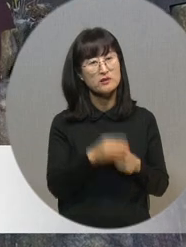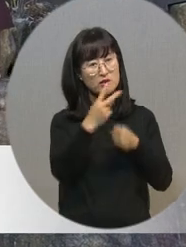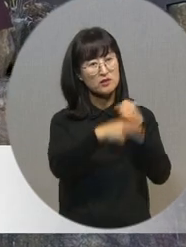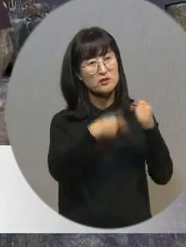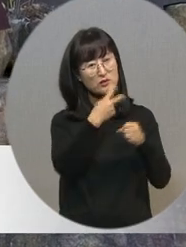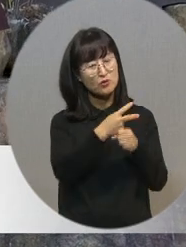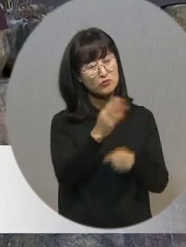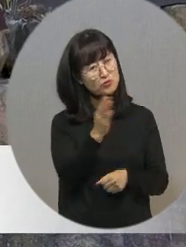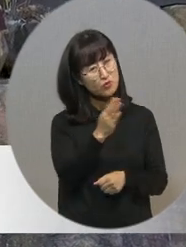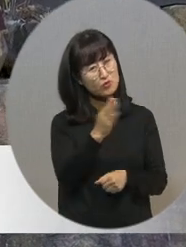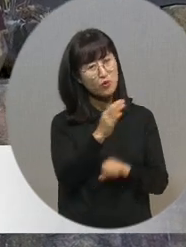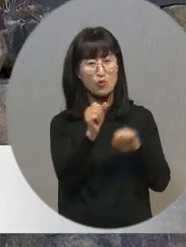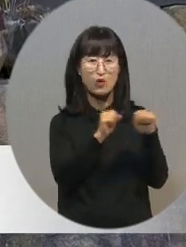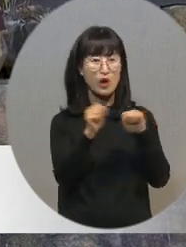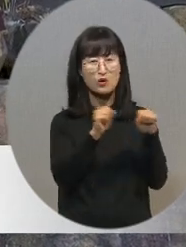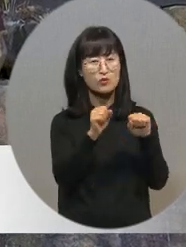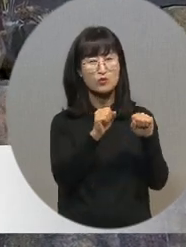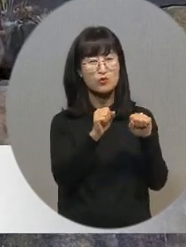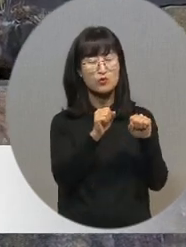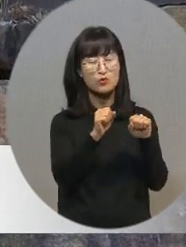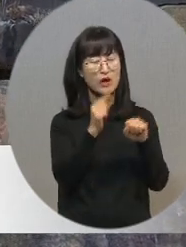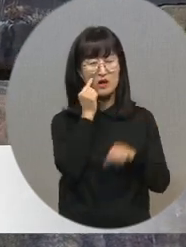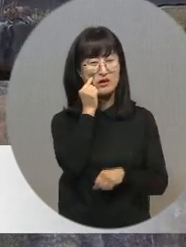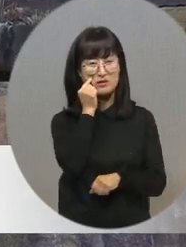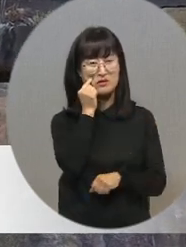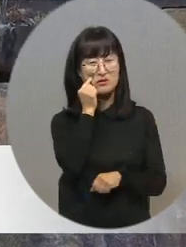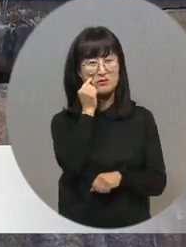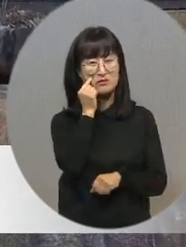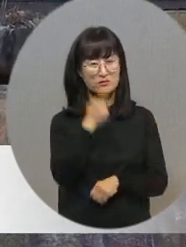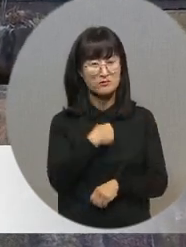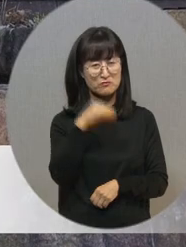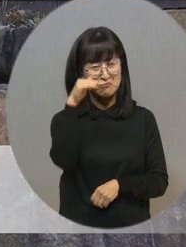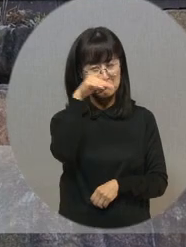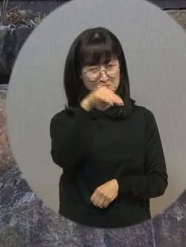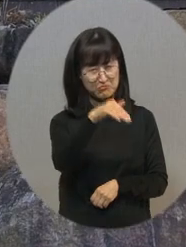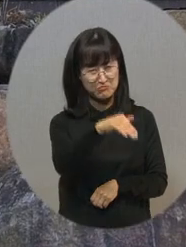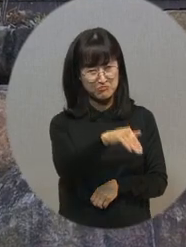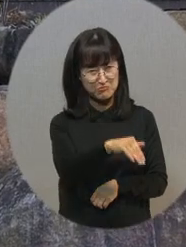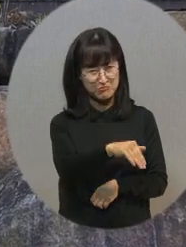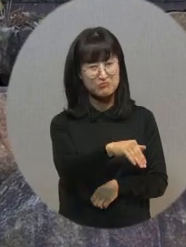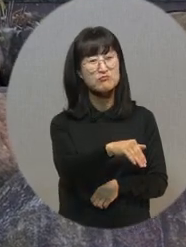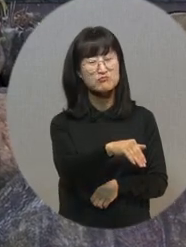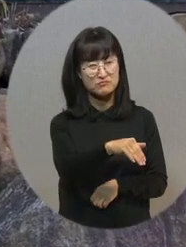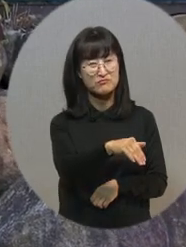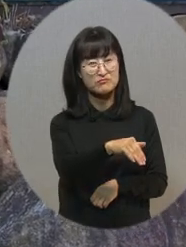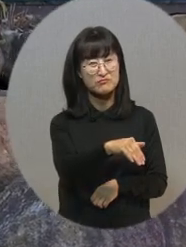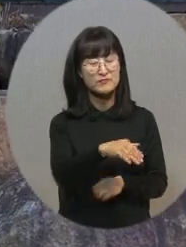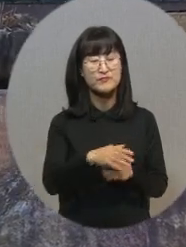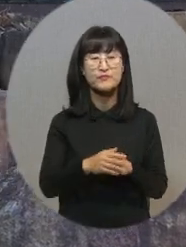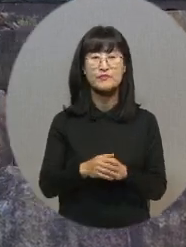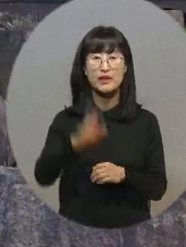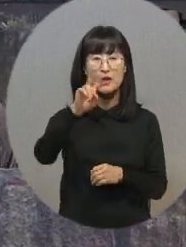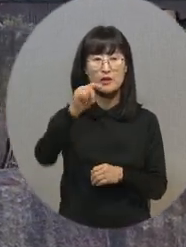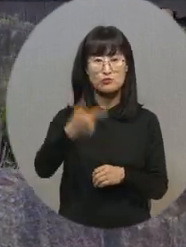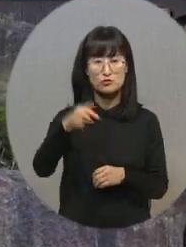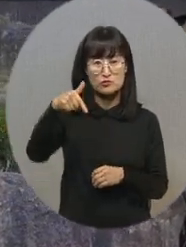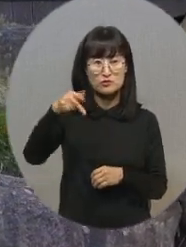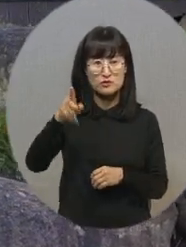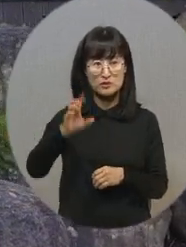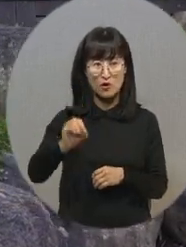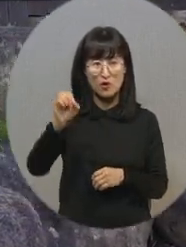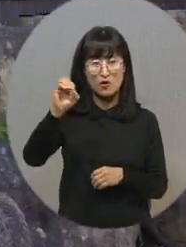동안 거의 활동을 못하고 이제 침체 기간을 지내다가 문경희 작가는 이번